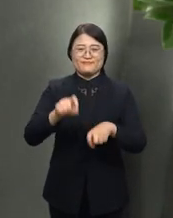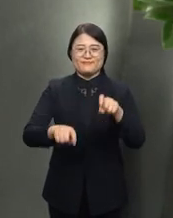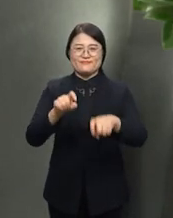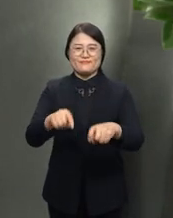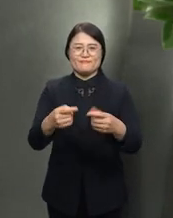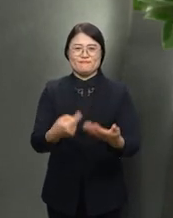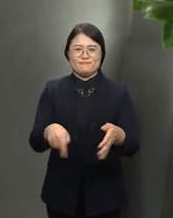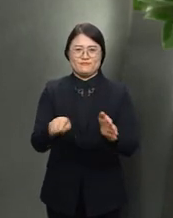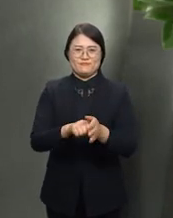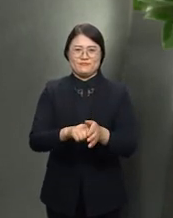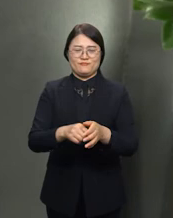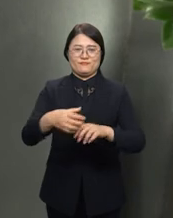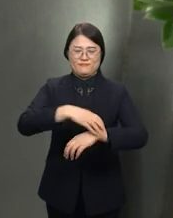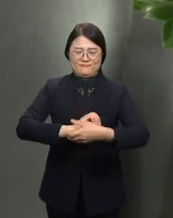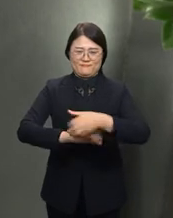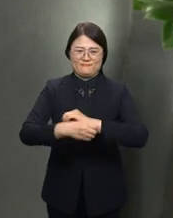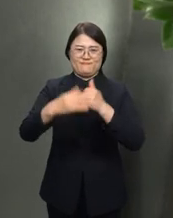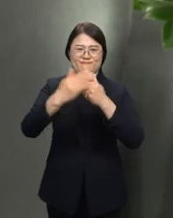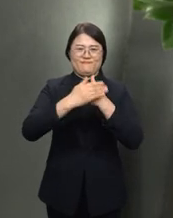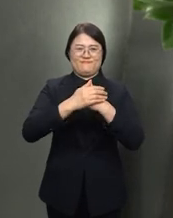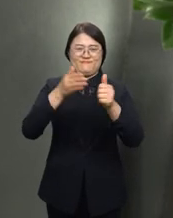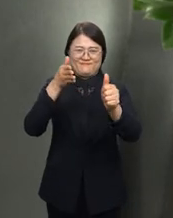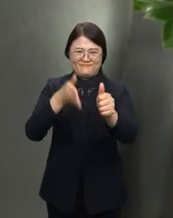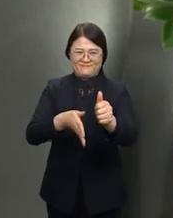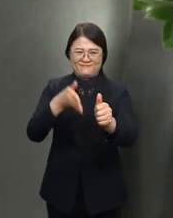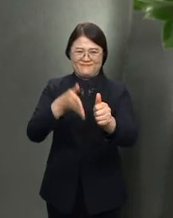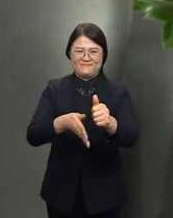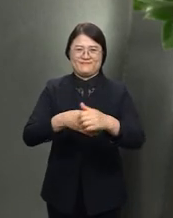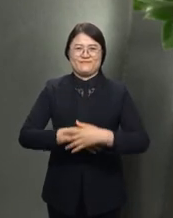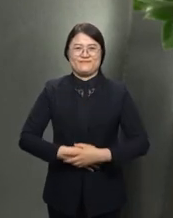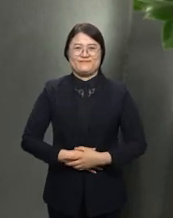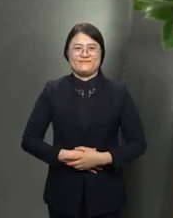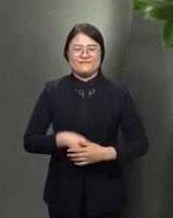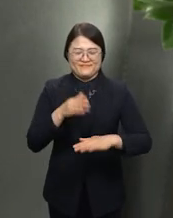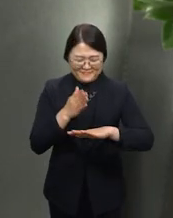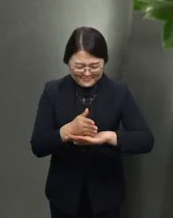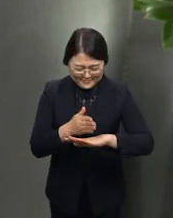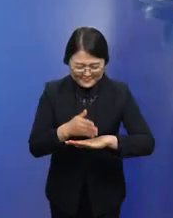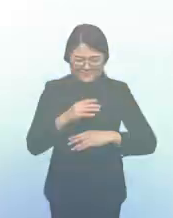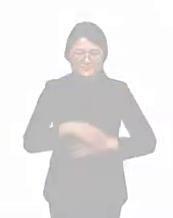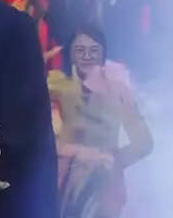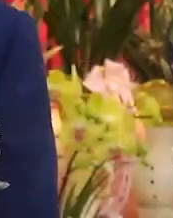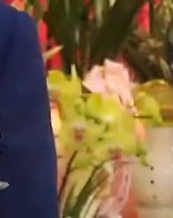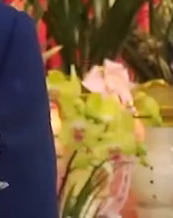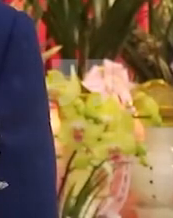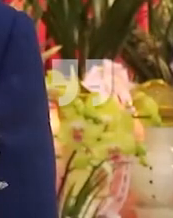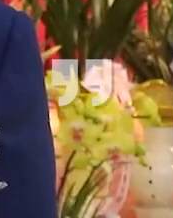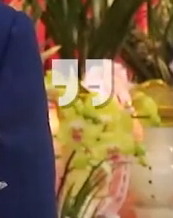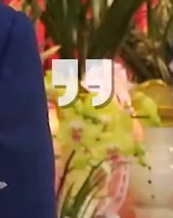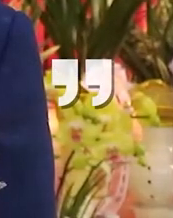있도록 적극 협력해 주시기를 부탁드리겠습니다. 감사합니다.